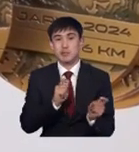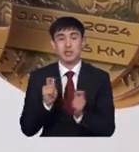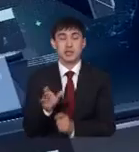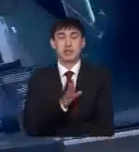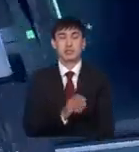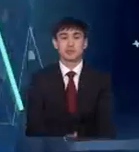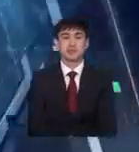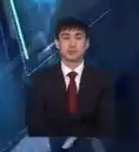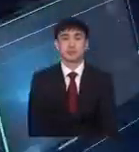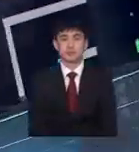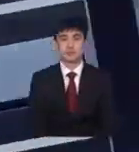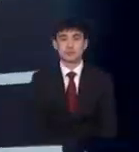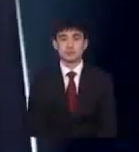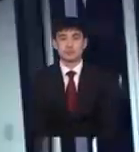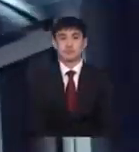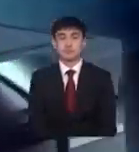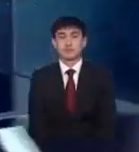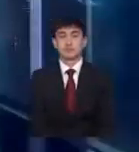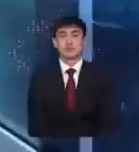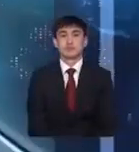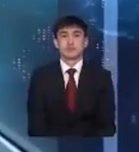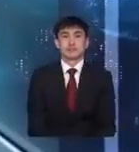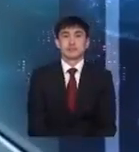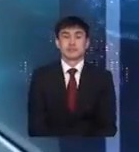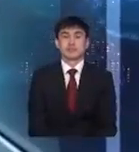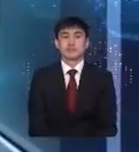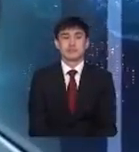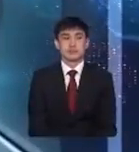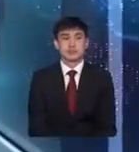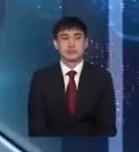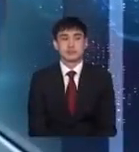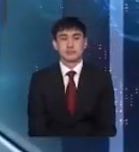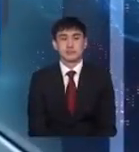подарками. Айслу Жандосова, Бекжан Кинжибай, телеканал ЖТСУ, Конаев.